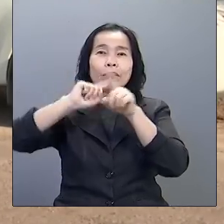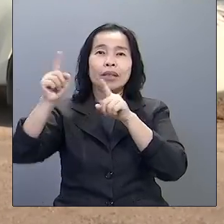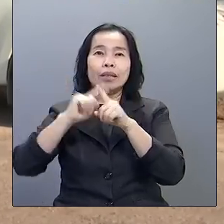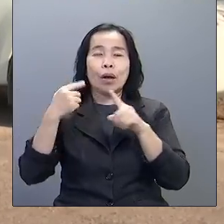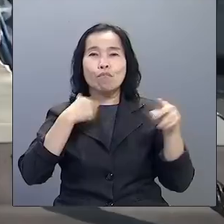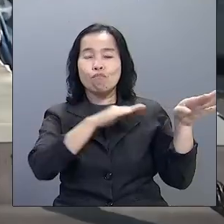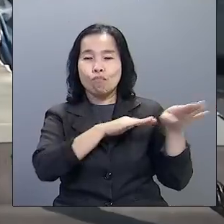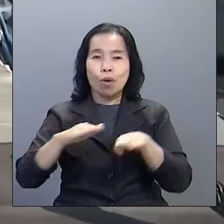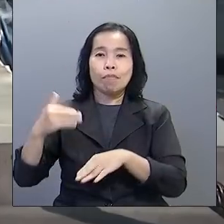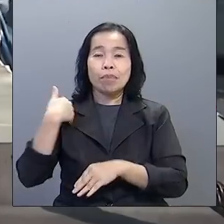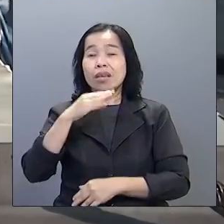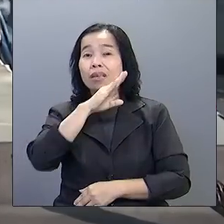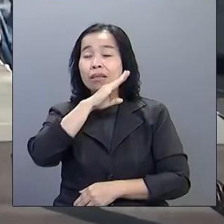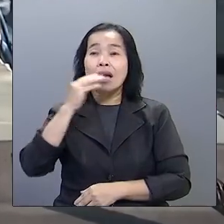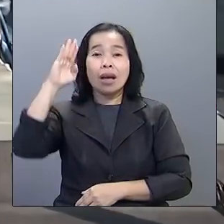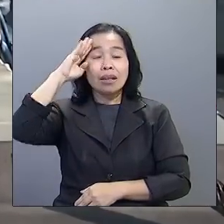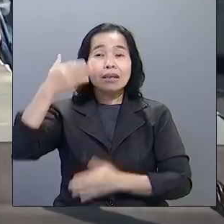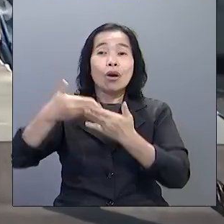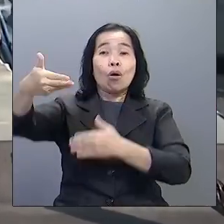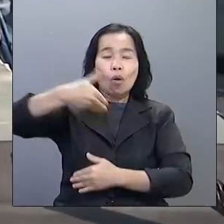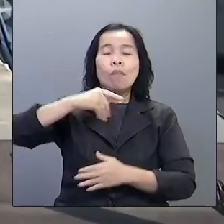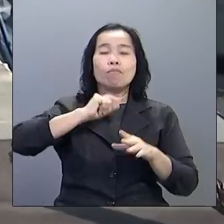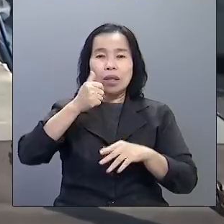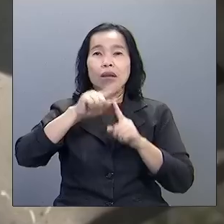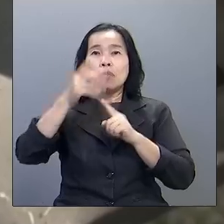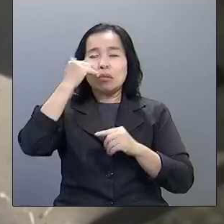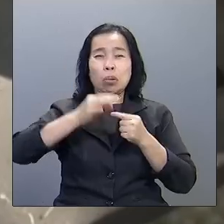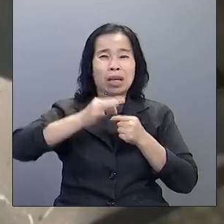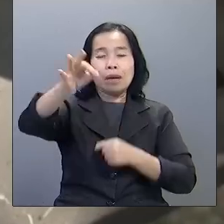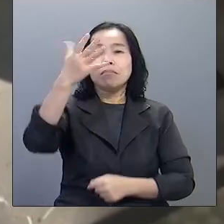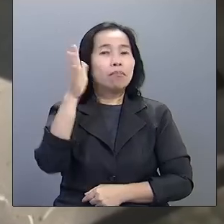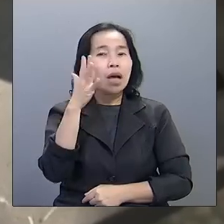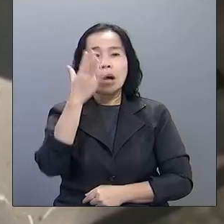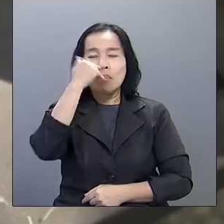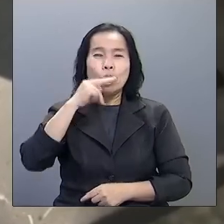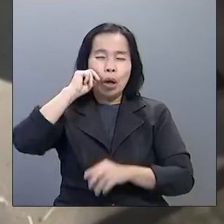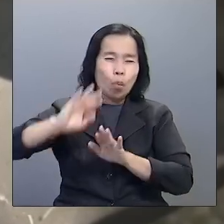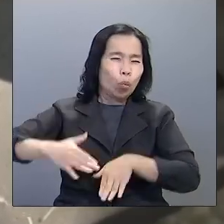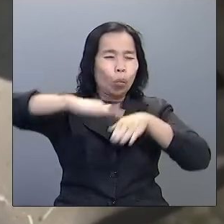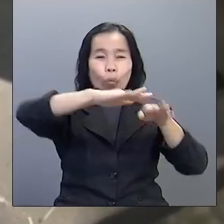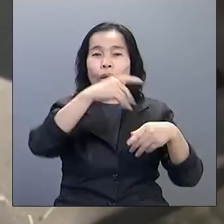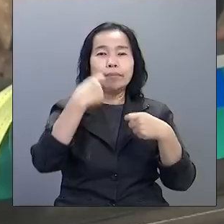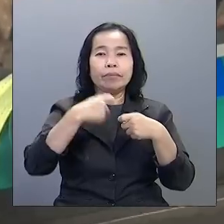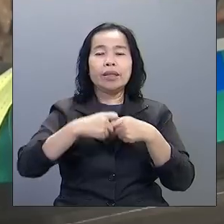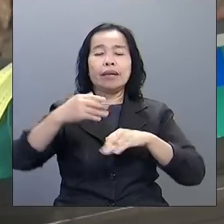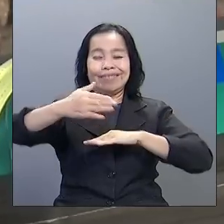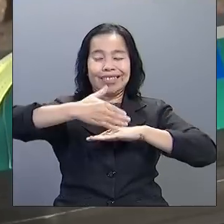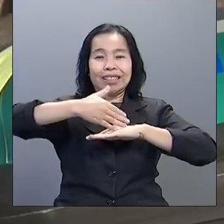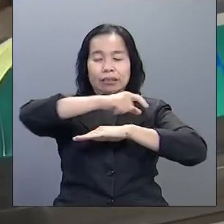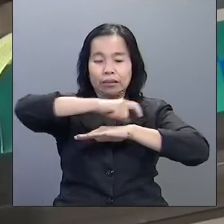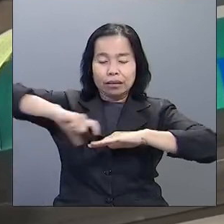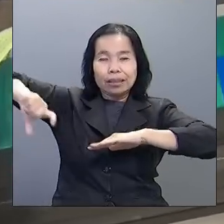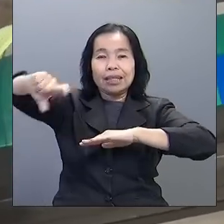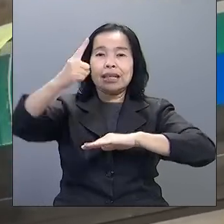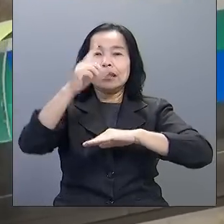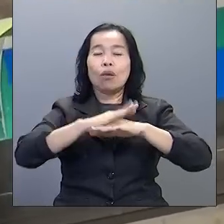ติภารกิจได้ทันทีครับแต่ไม่สามารถที่จะออกไปได้ในไกลมากนะครับเพราะว่าคลื่นยังแรงสามารถจะไปได้แค่พื้นที่ชายฝั่งบางสะพ